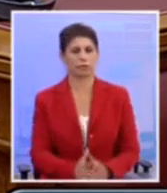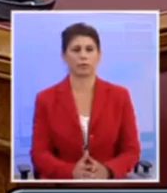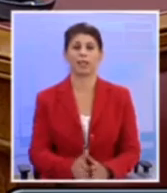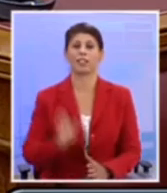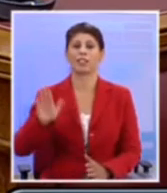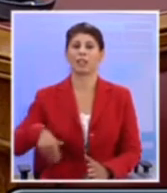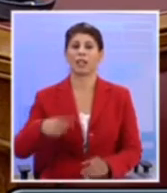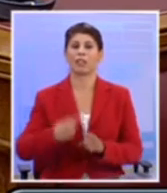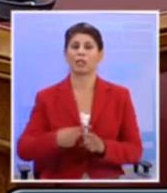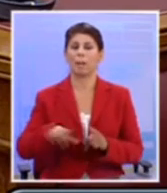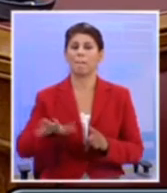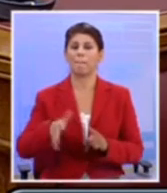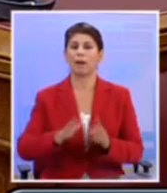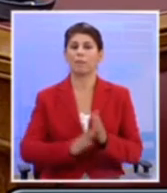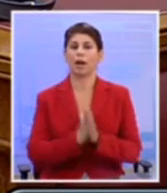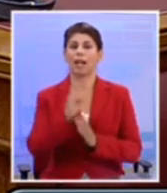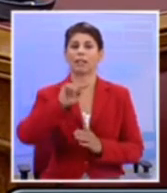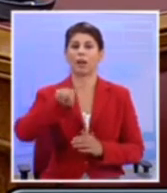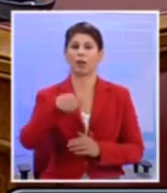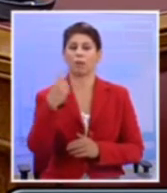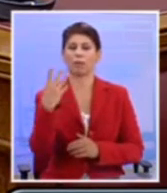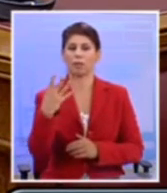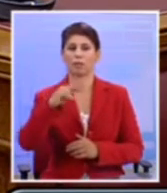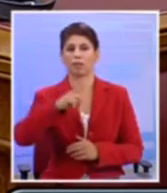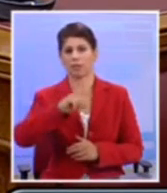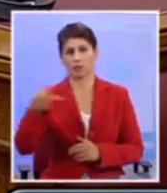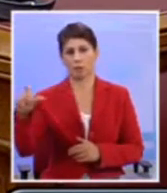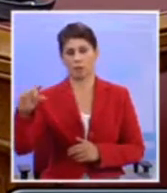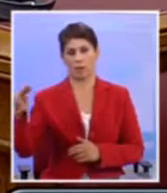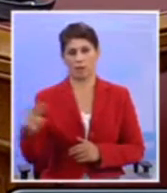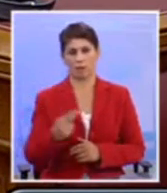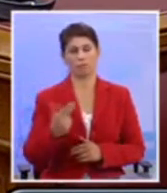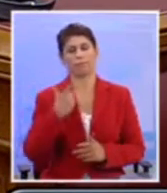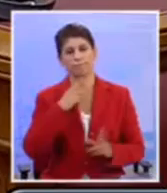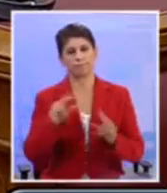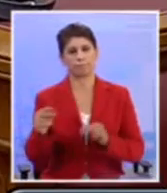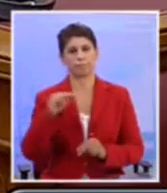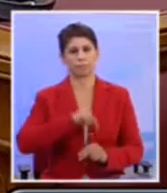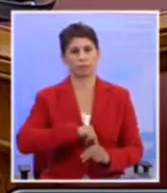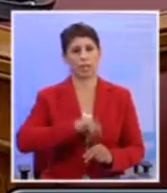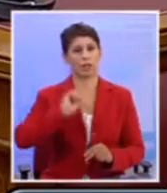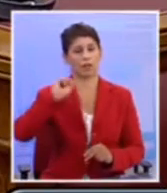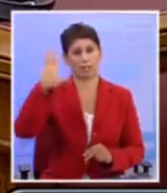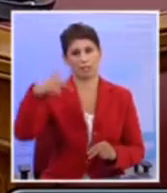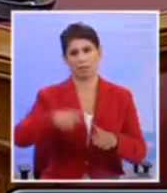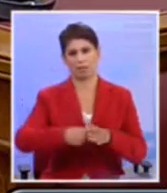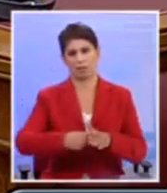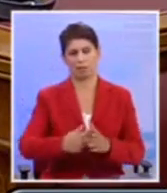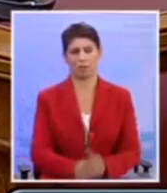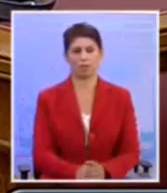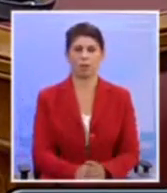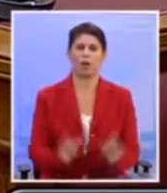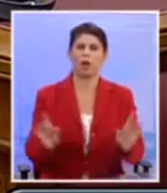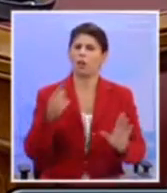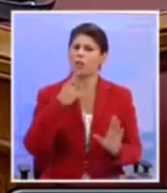Ελλάδα έχει μια ζημιά περίπου 11,4 δισεκατομμύρια και αντίστοιχο όφελος οι ξένες τράπεζες, χωρίς να